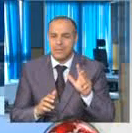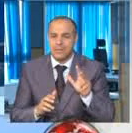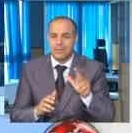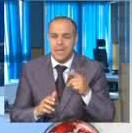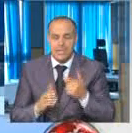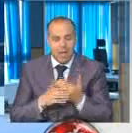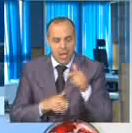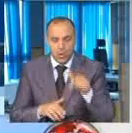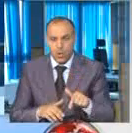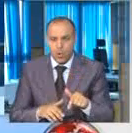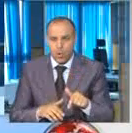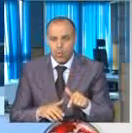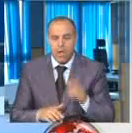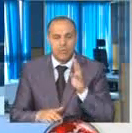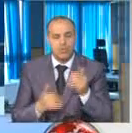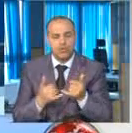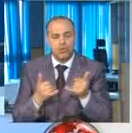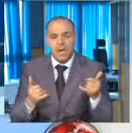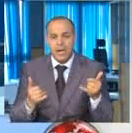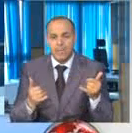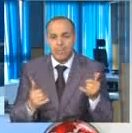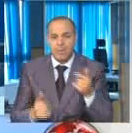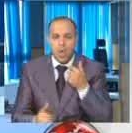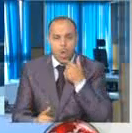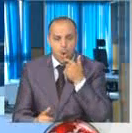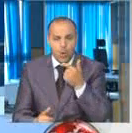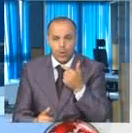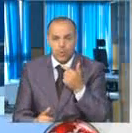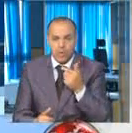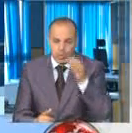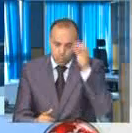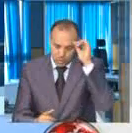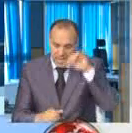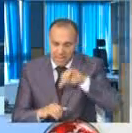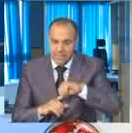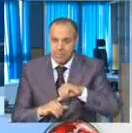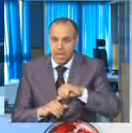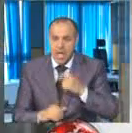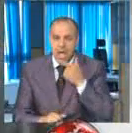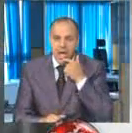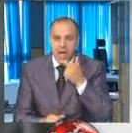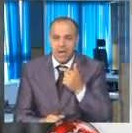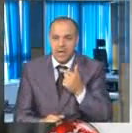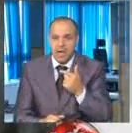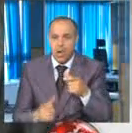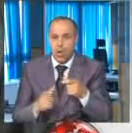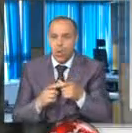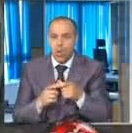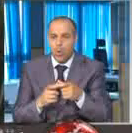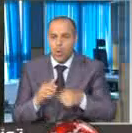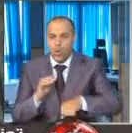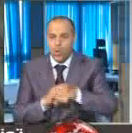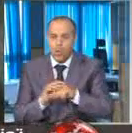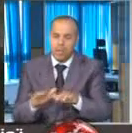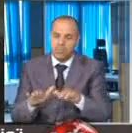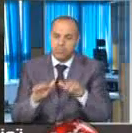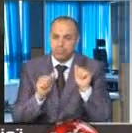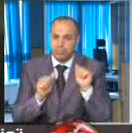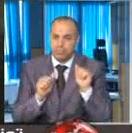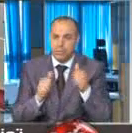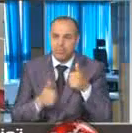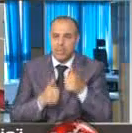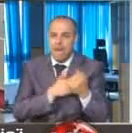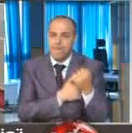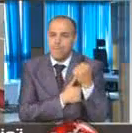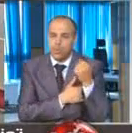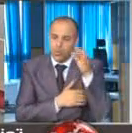تونس صباح اليوم ضمن ندوة صحفية أقيمت بتونس العاصمة أعلن انسحاب فريق أكابر كرة القدم من سباق